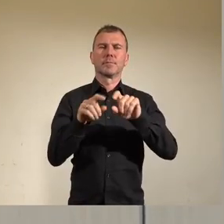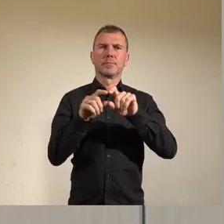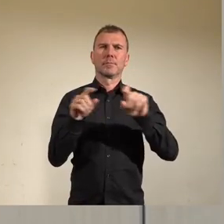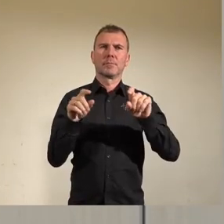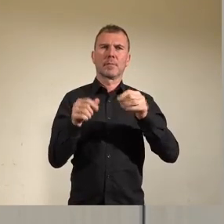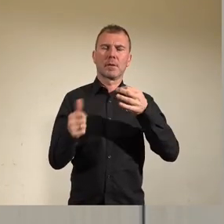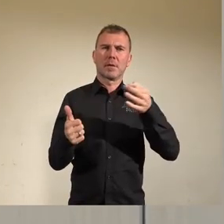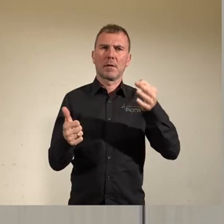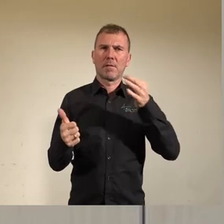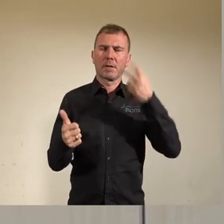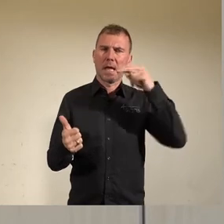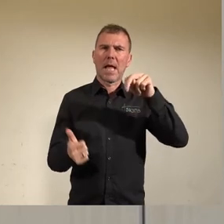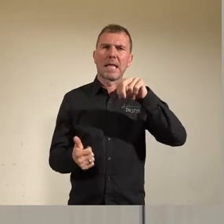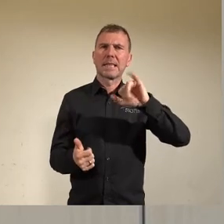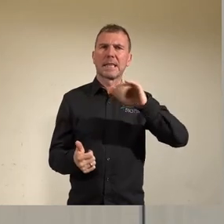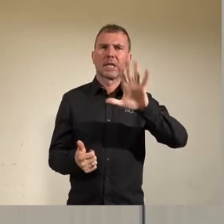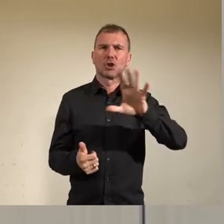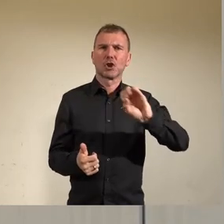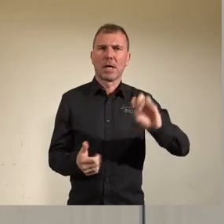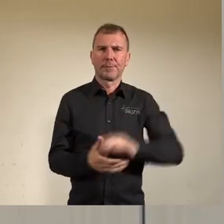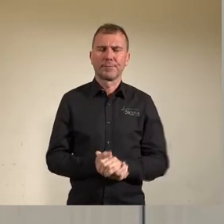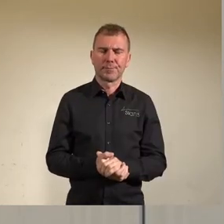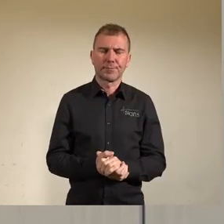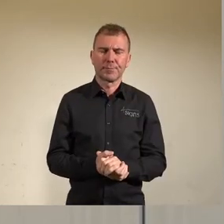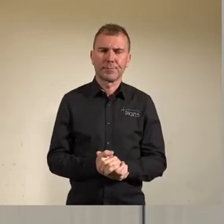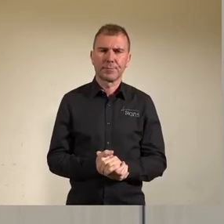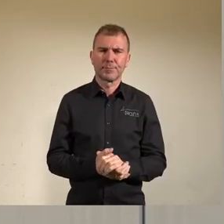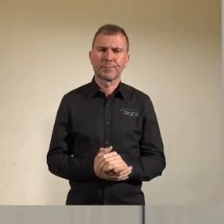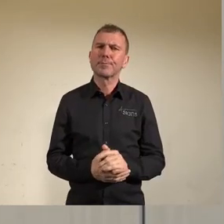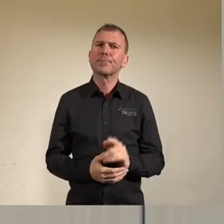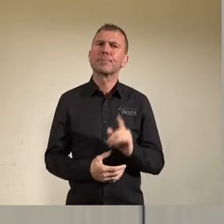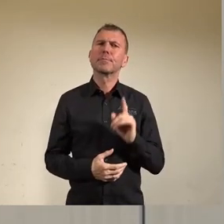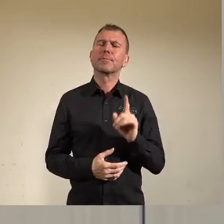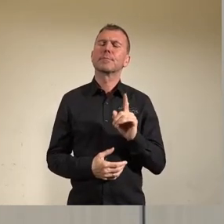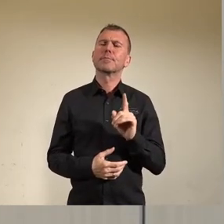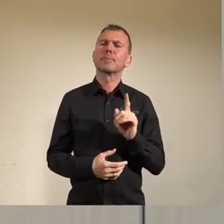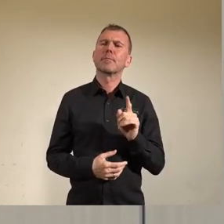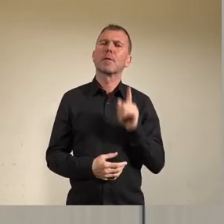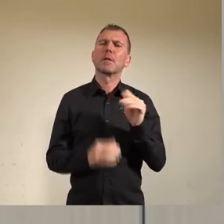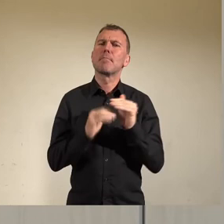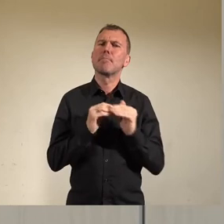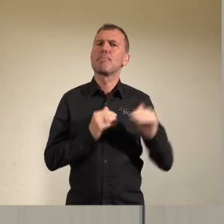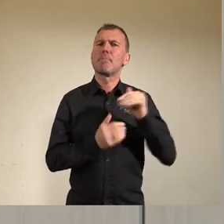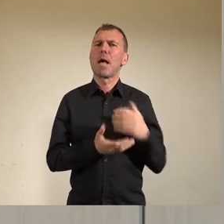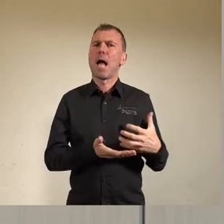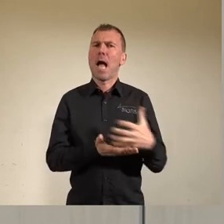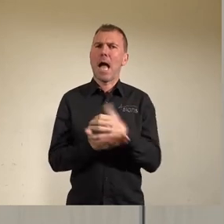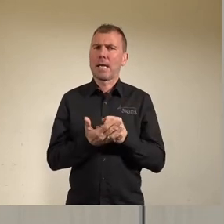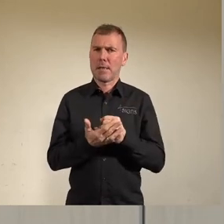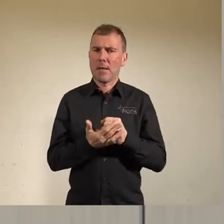zu den Fragen, die Herr Nitsche gestellt hat. Also von den Mehreinnahmen